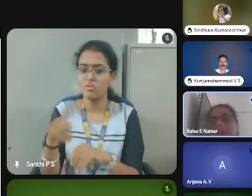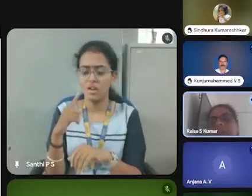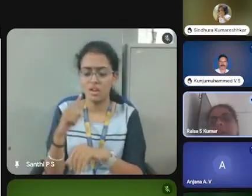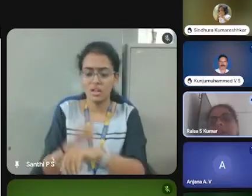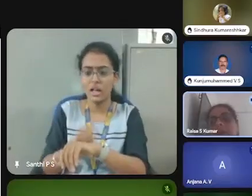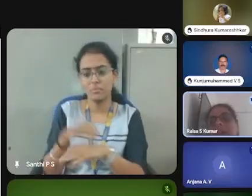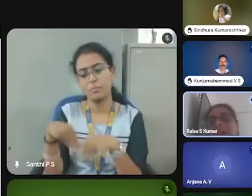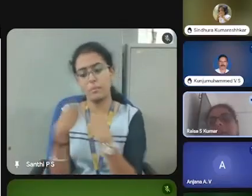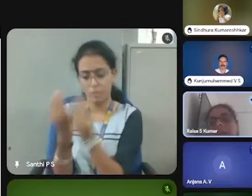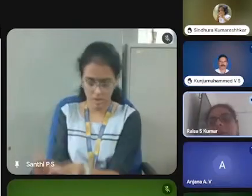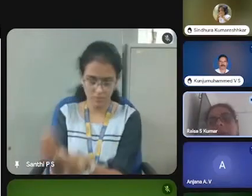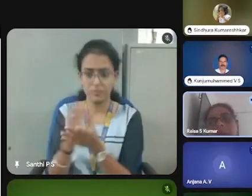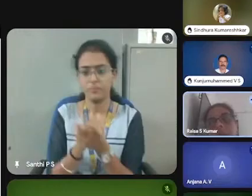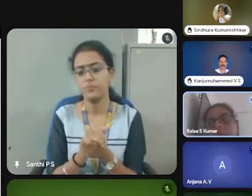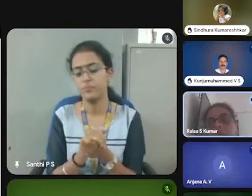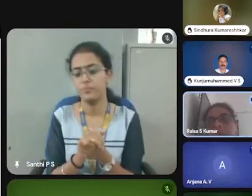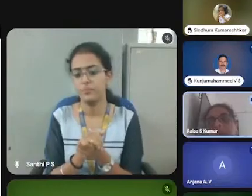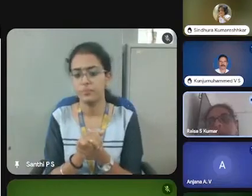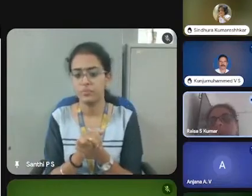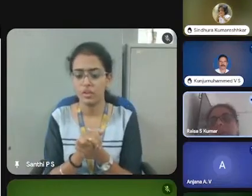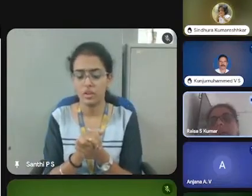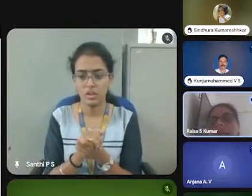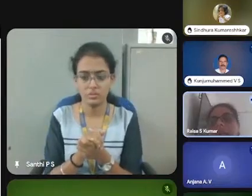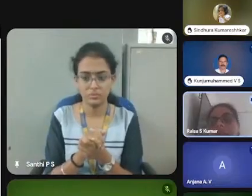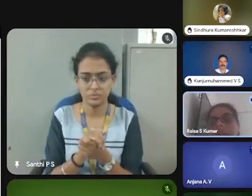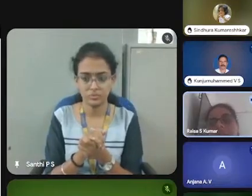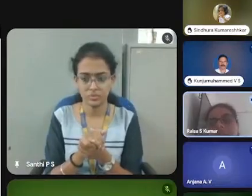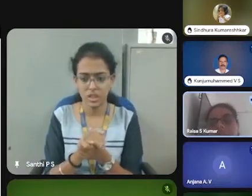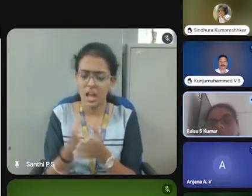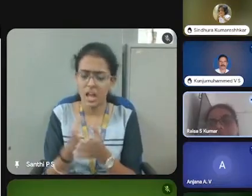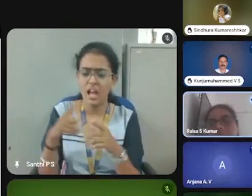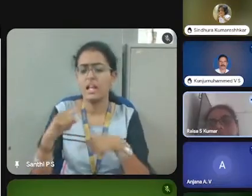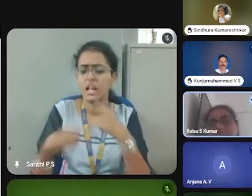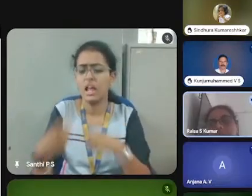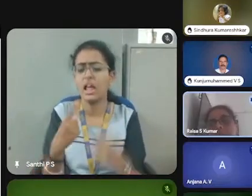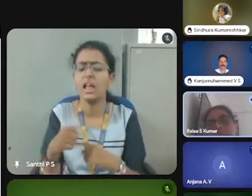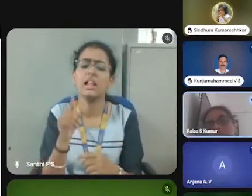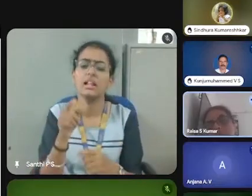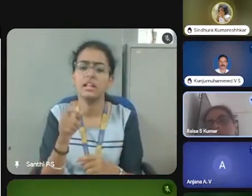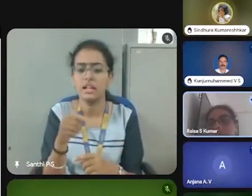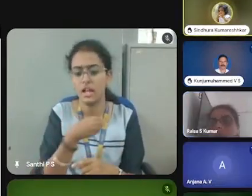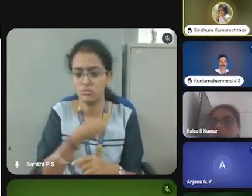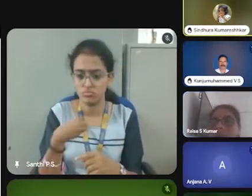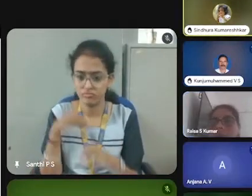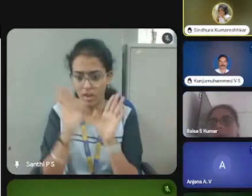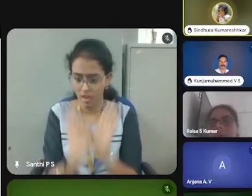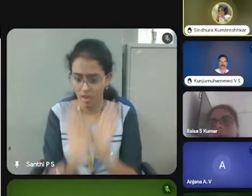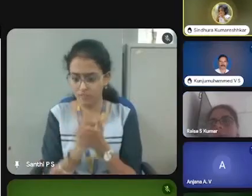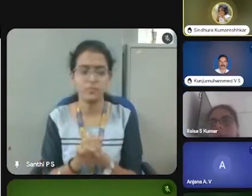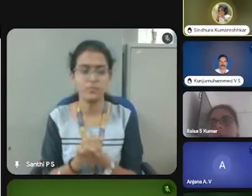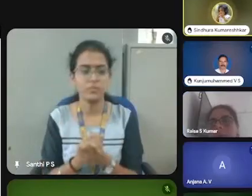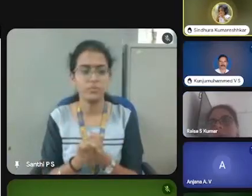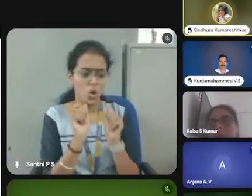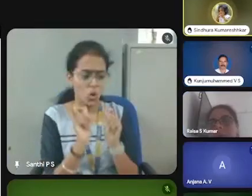ഇല്ലെങ്കിൽ ഇവിടെ ഉള്ള അപ്പോയിന്റ്മെന്റ് ടൈമിങ് നോക്കിയിട്ട് തരും. ഇവിടെ ഡെയിലി ക്ലിനീഷ്യൻസ് ഉണ്ട്. സോ ഓക്കെ മാം, അപ്പൊ ഞാൻ